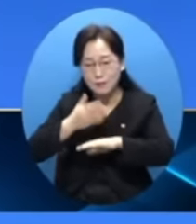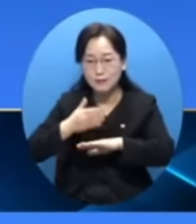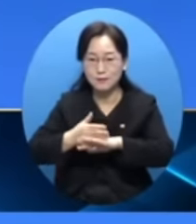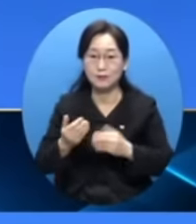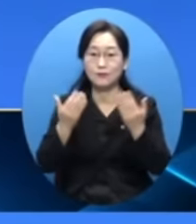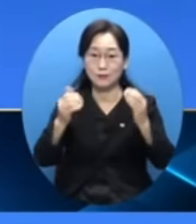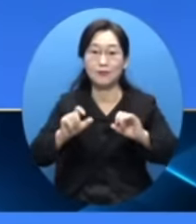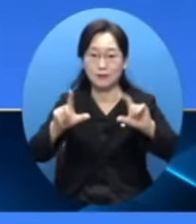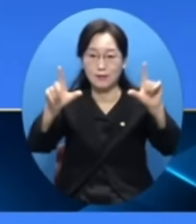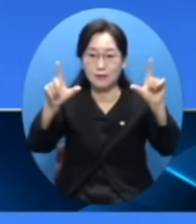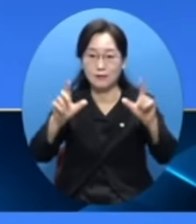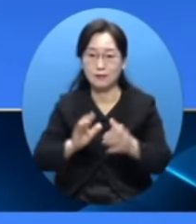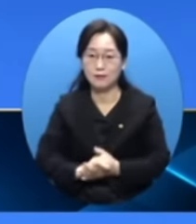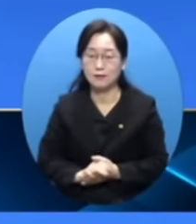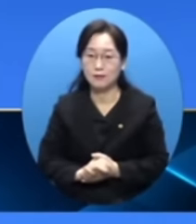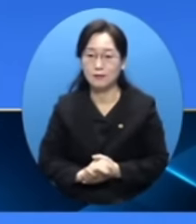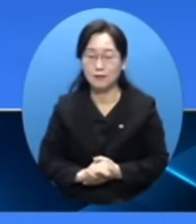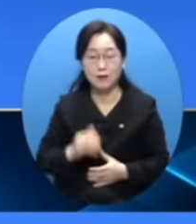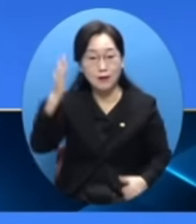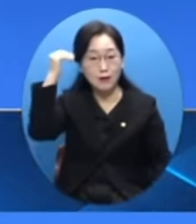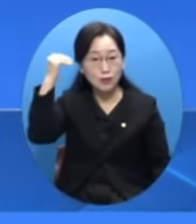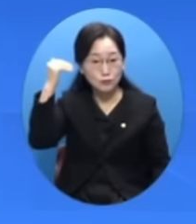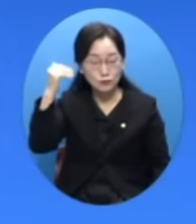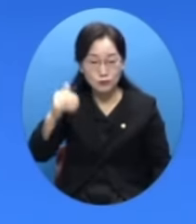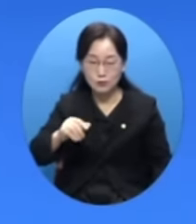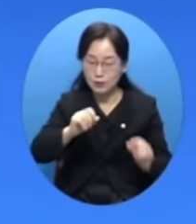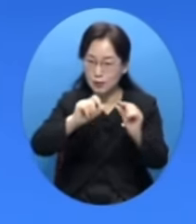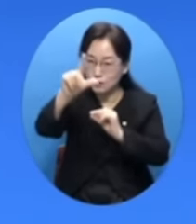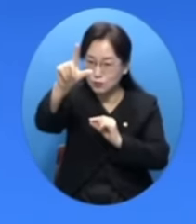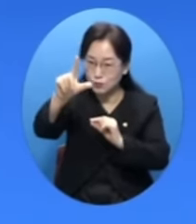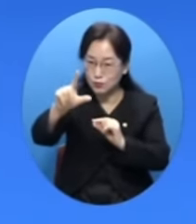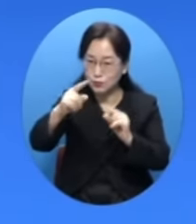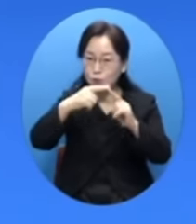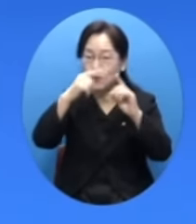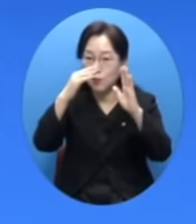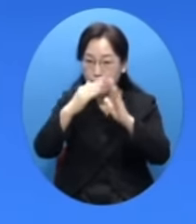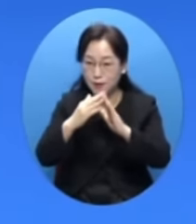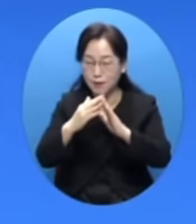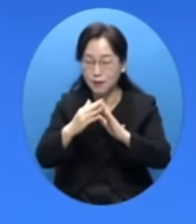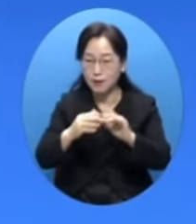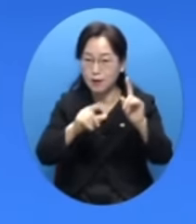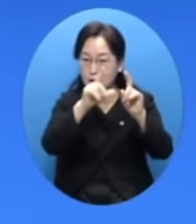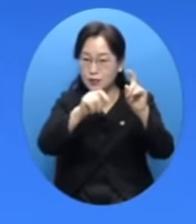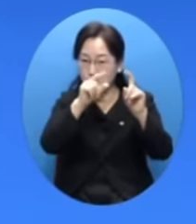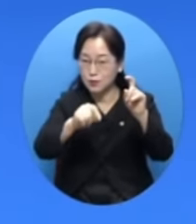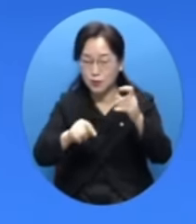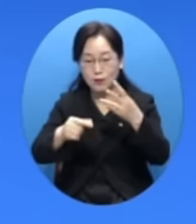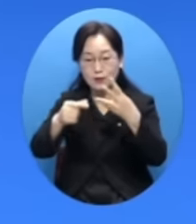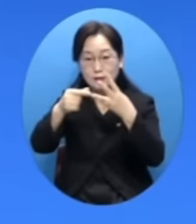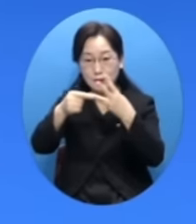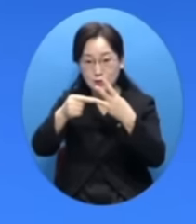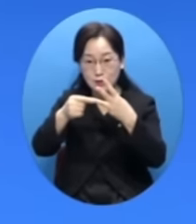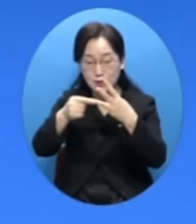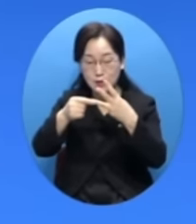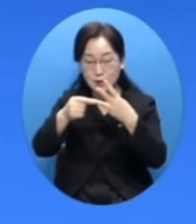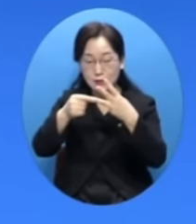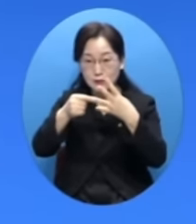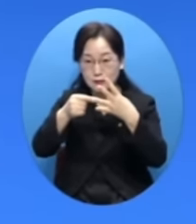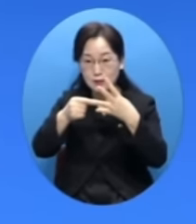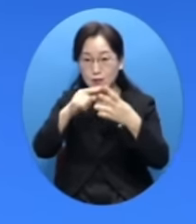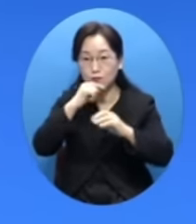날입니다. 한국의 대부분의 교회가 11월 셋째 주일을 추수감사 주일로 드리고 있는데,